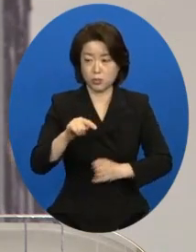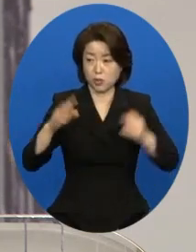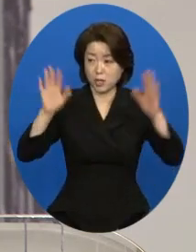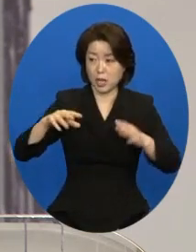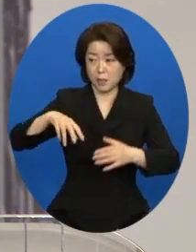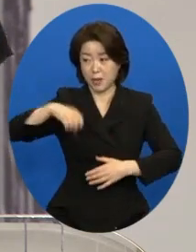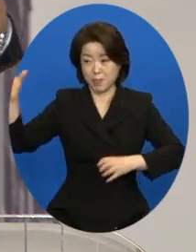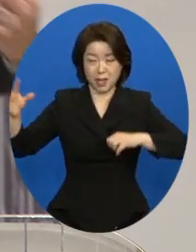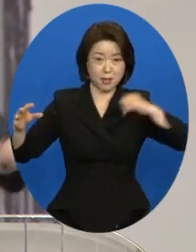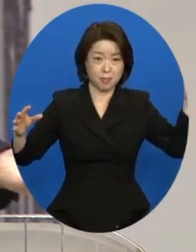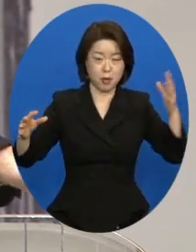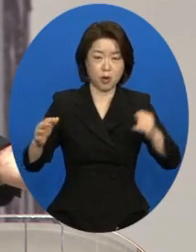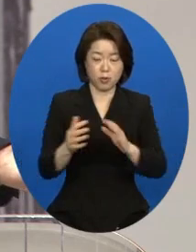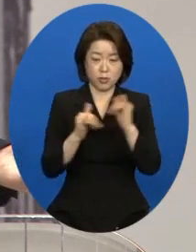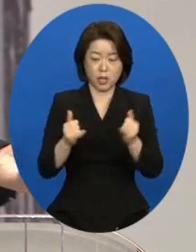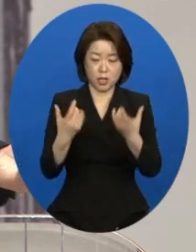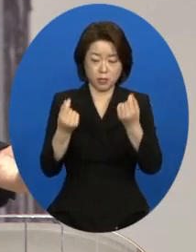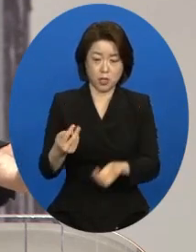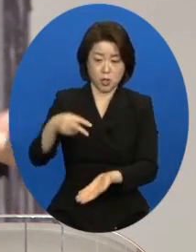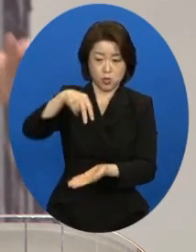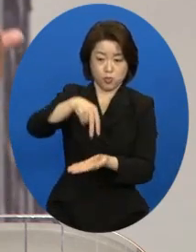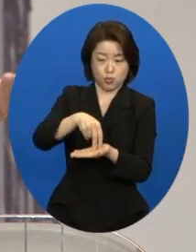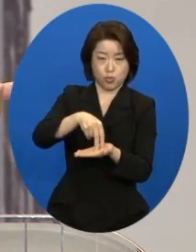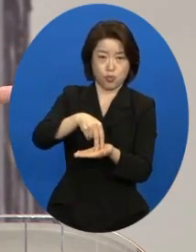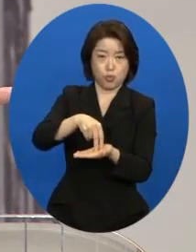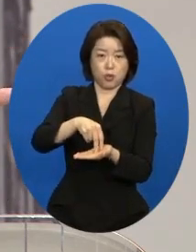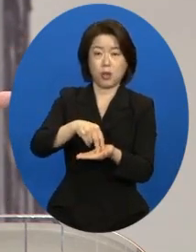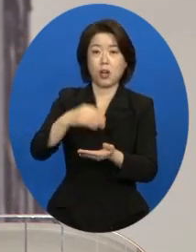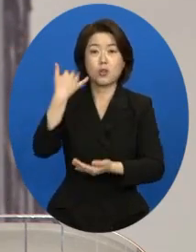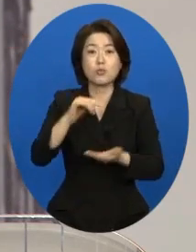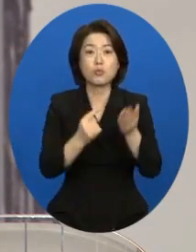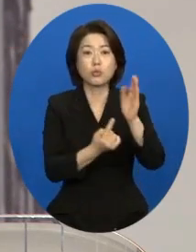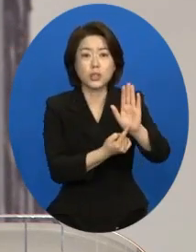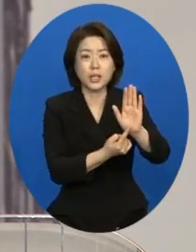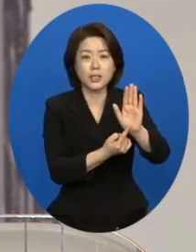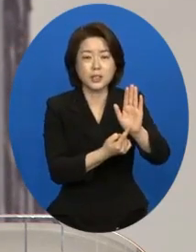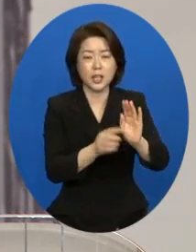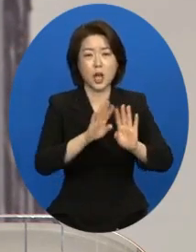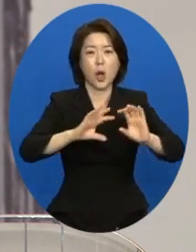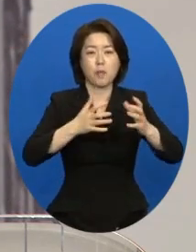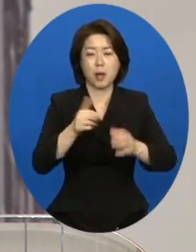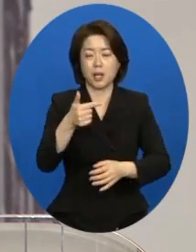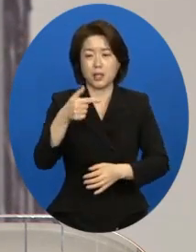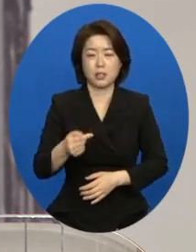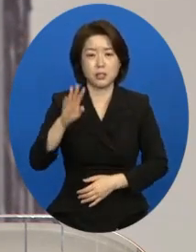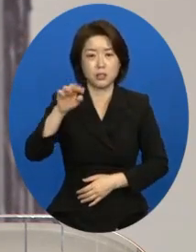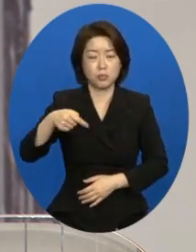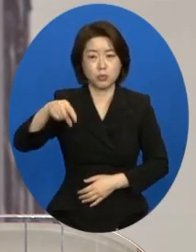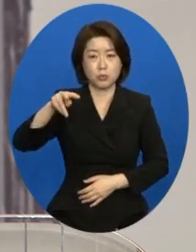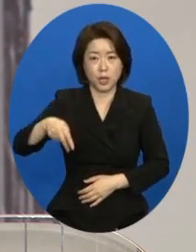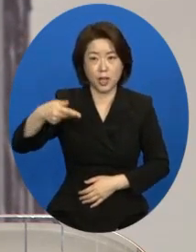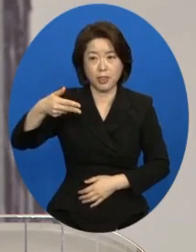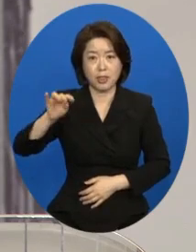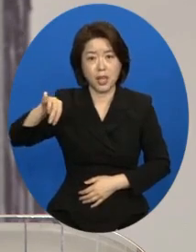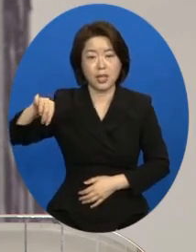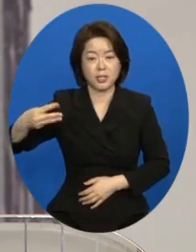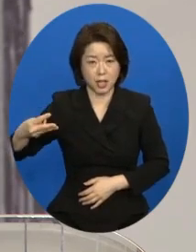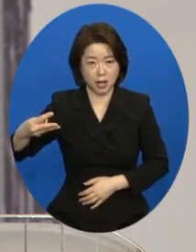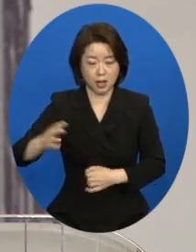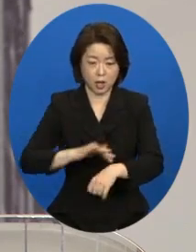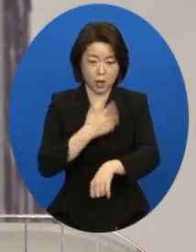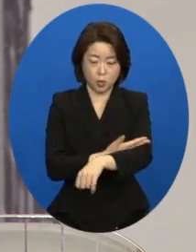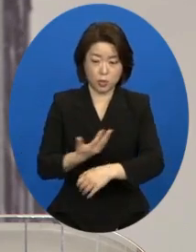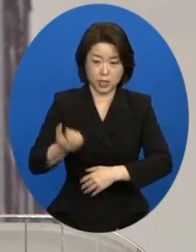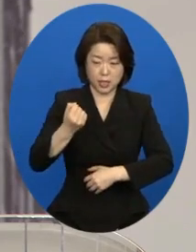되고 사람처럼 두 발로 서게 되어지는 누구를 상징하냐면 바벨론의 느부갓네살 왕. 권세를 가졌다가